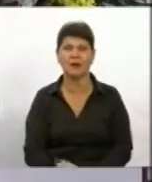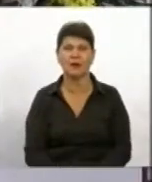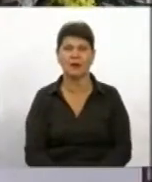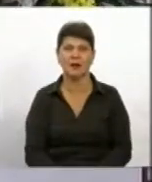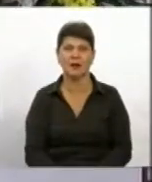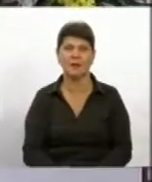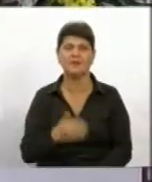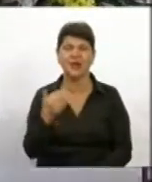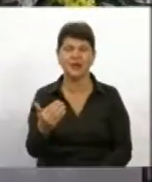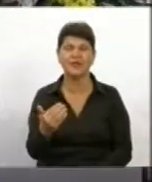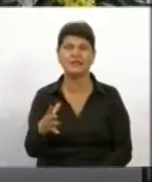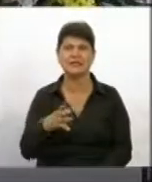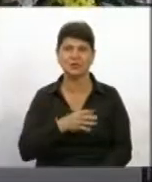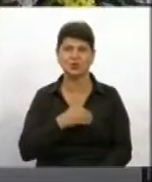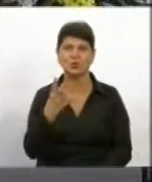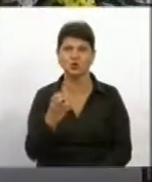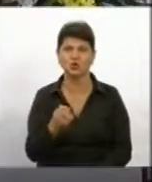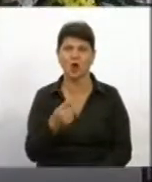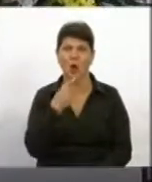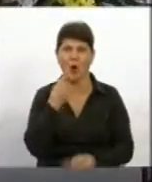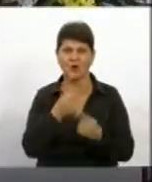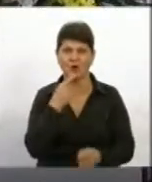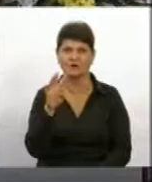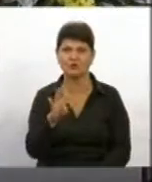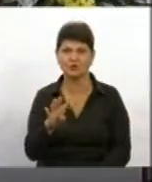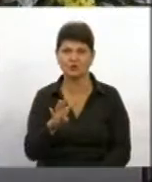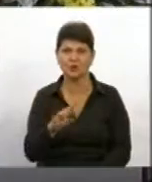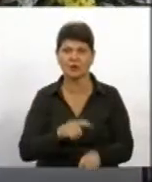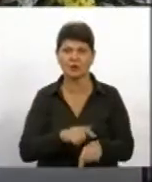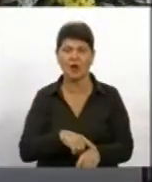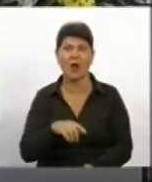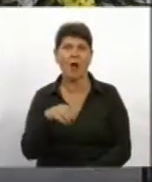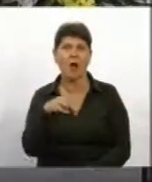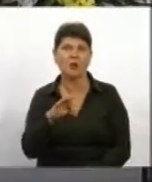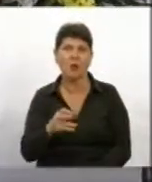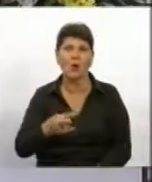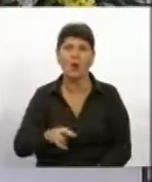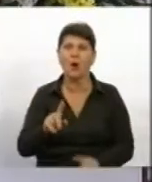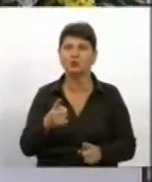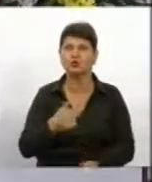рано ще говорив, 4 години. Я кажу, Толя, ти чого так рано говориш? А мені